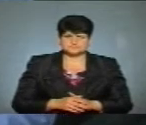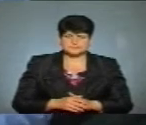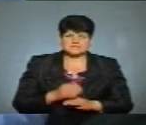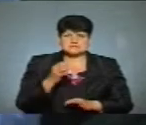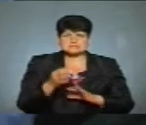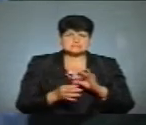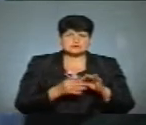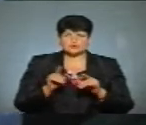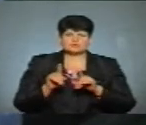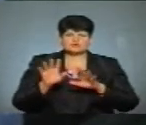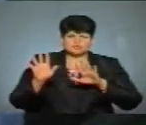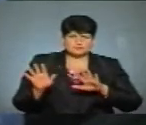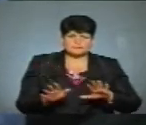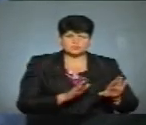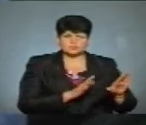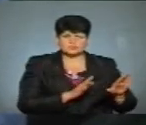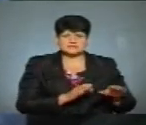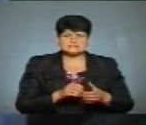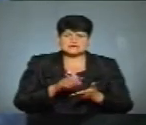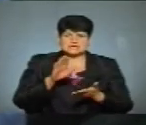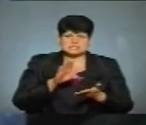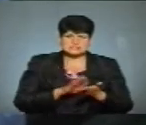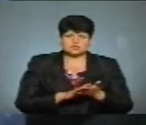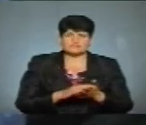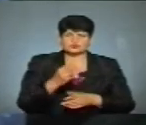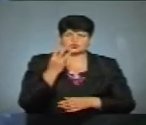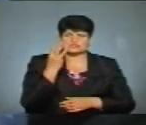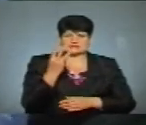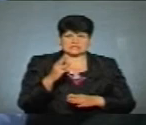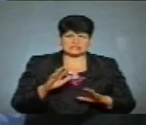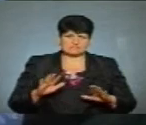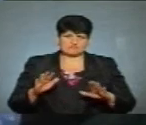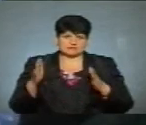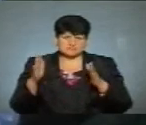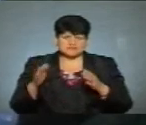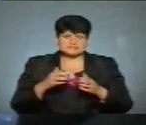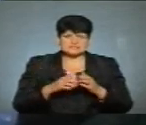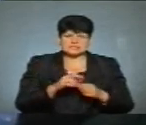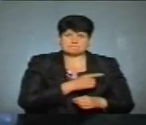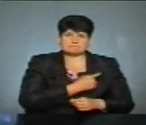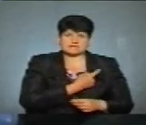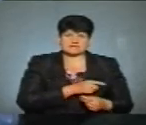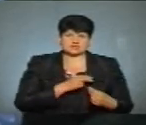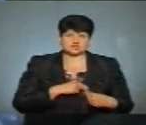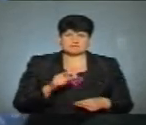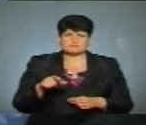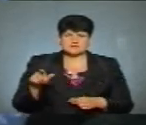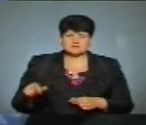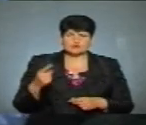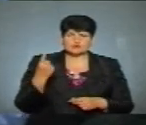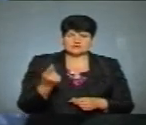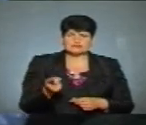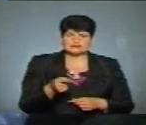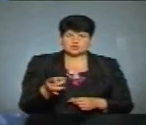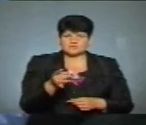що минула, зареєстровано 3 випадки серед медичних працівників. Один в